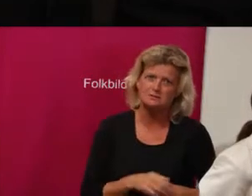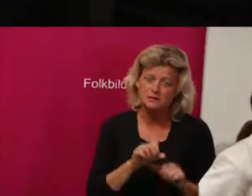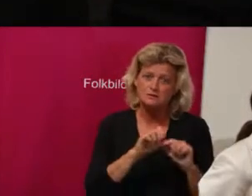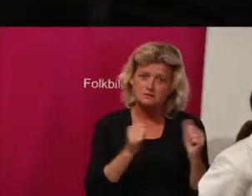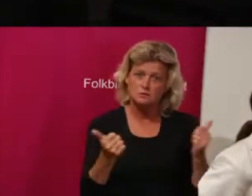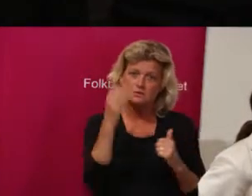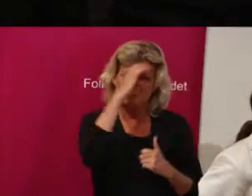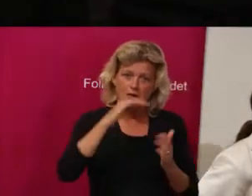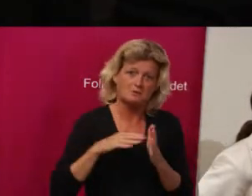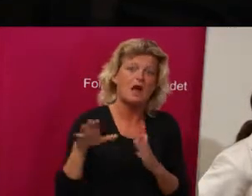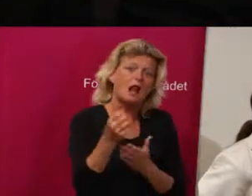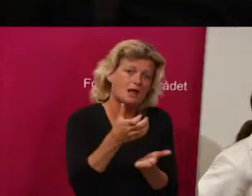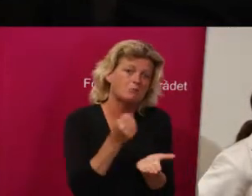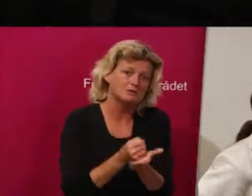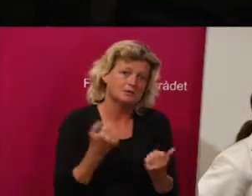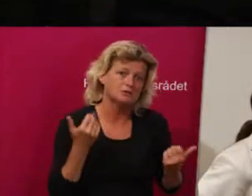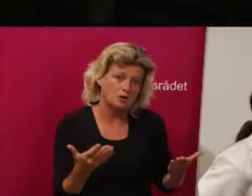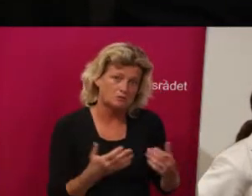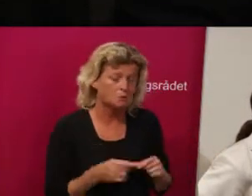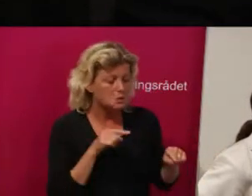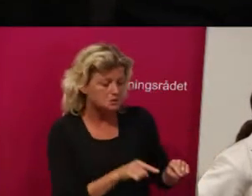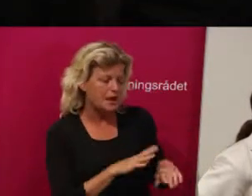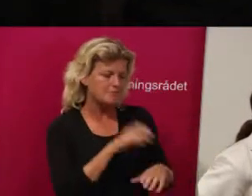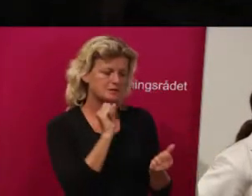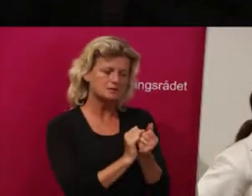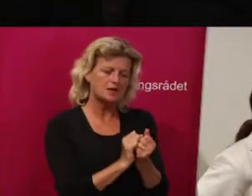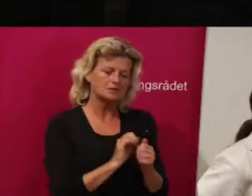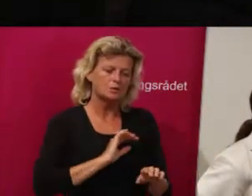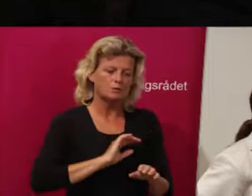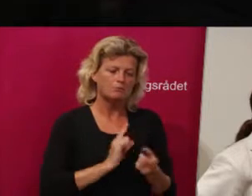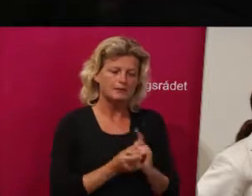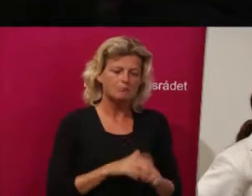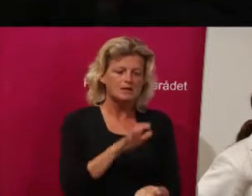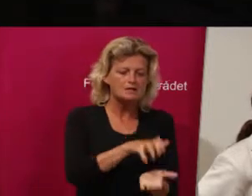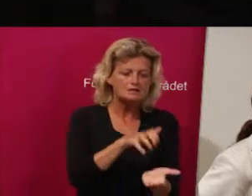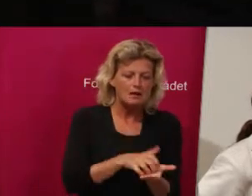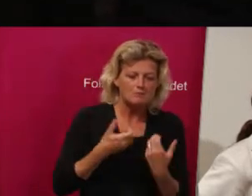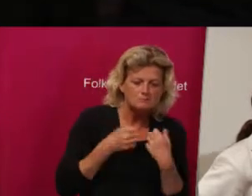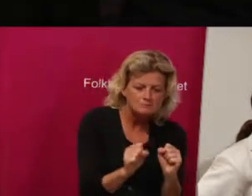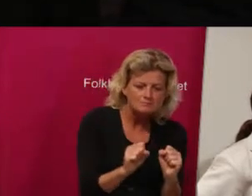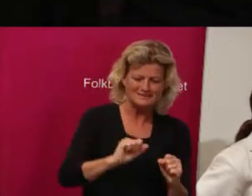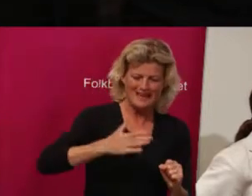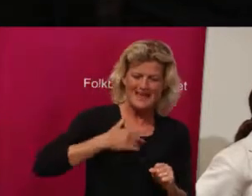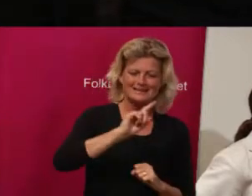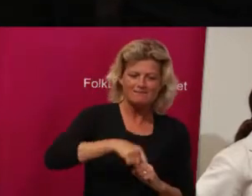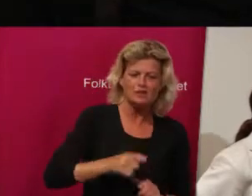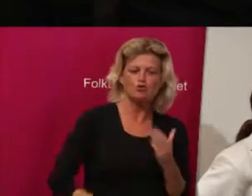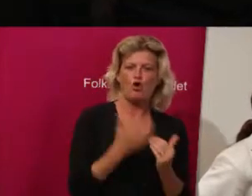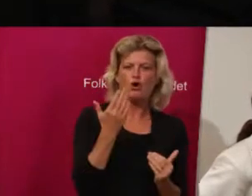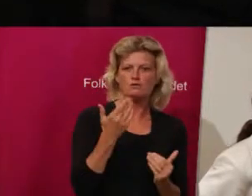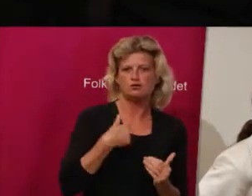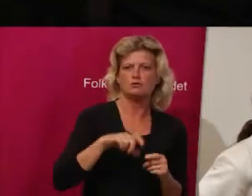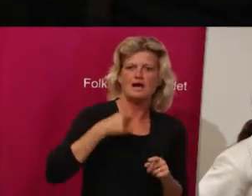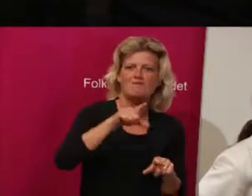dagliga partipolitiska arbetet. Så att det här kan vara ett sätt att vara samhällsengagerad lite mer på ens egna villkor. Och det tror jag är